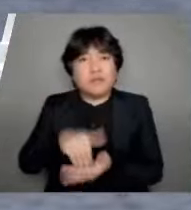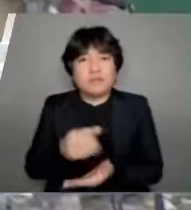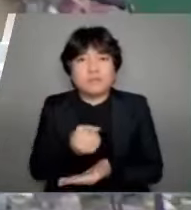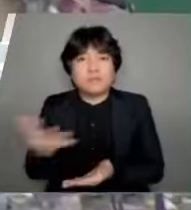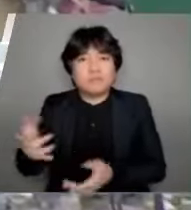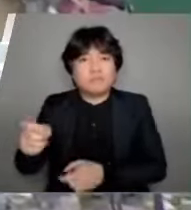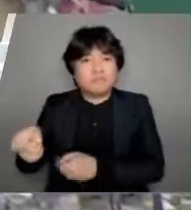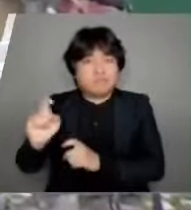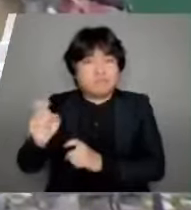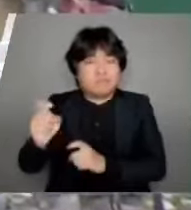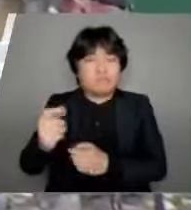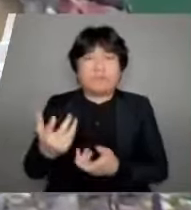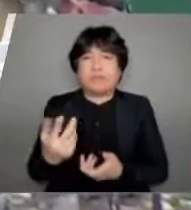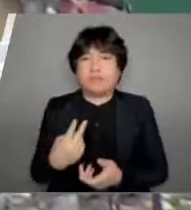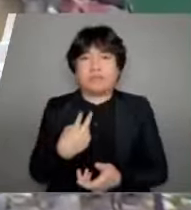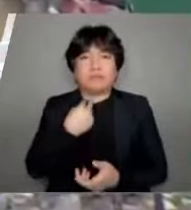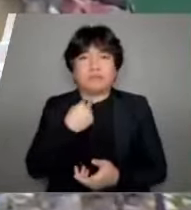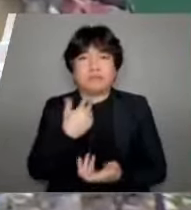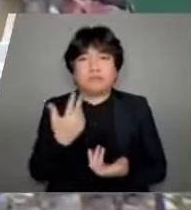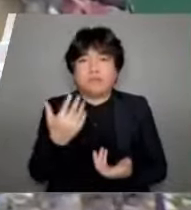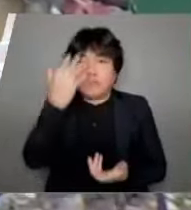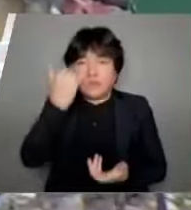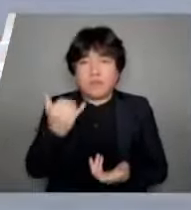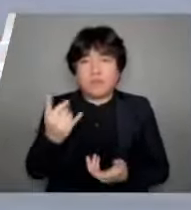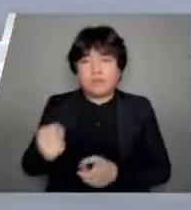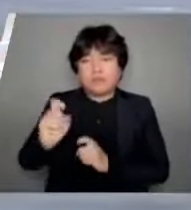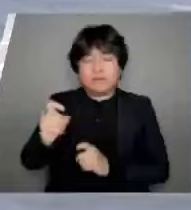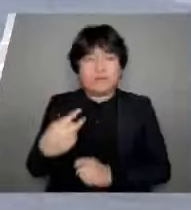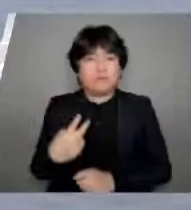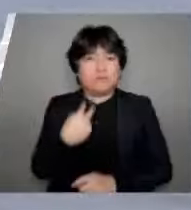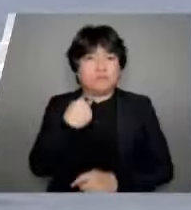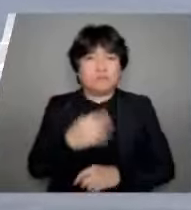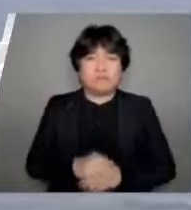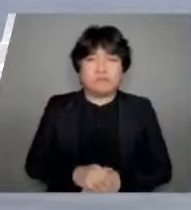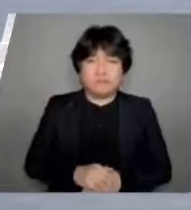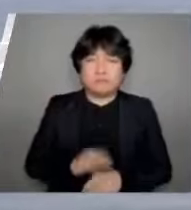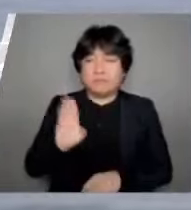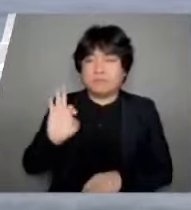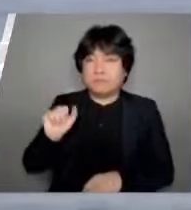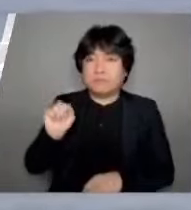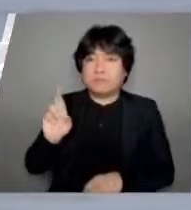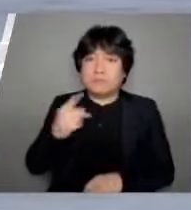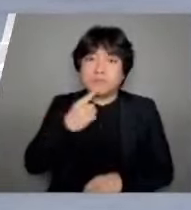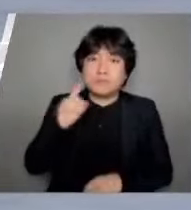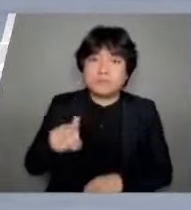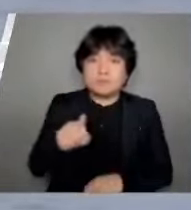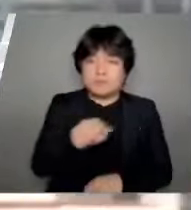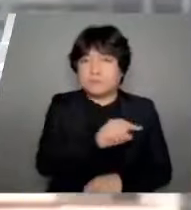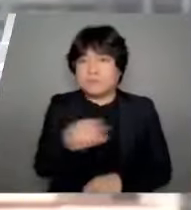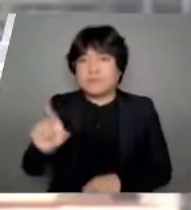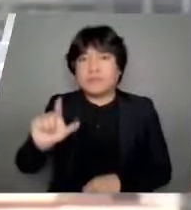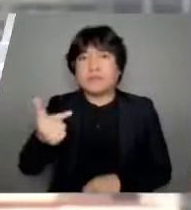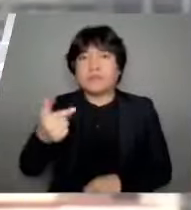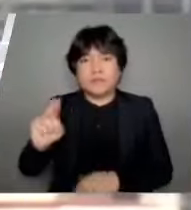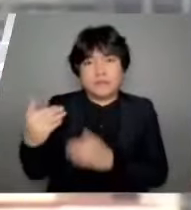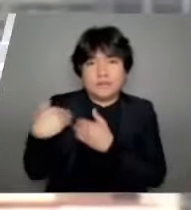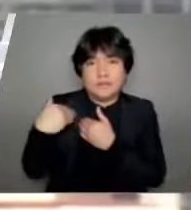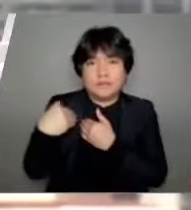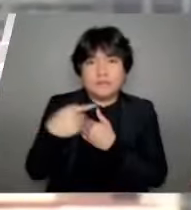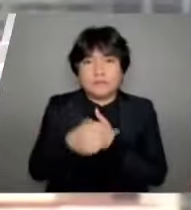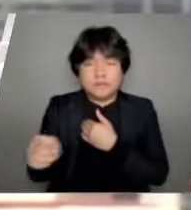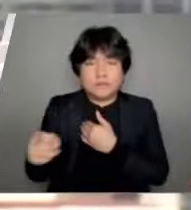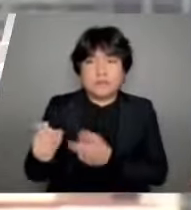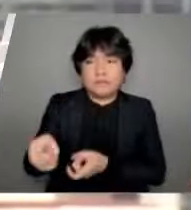NCR. Pinauubaya ng BFAR sa mga LGU ang pagpapatupad ng fishing ban. Ang mandato po ngayon ng BFAR